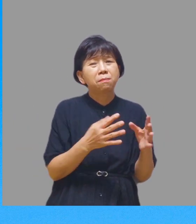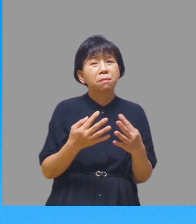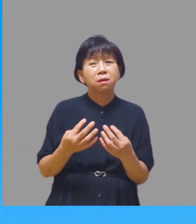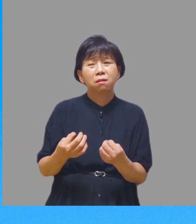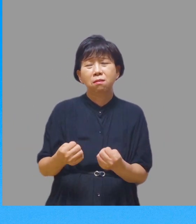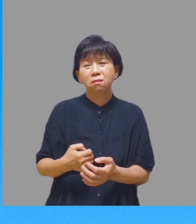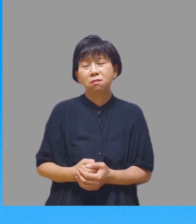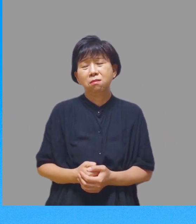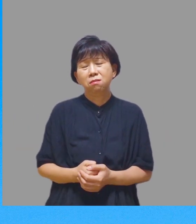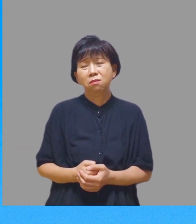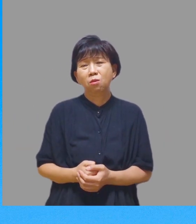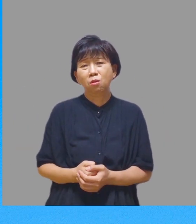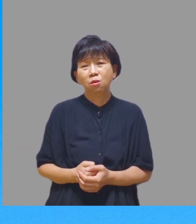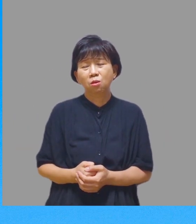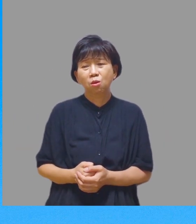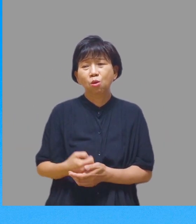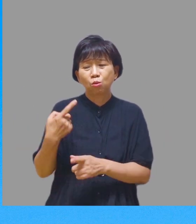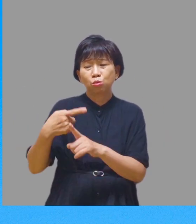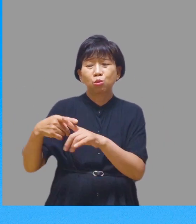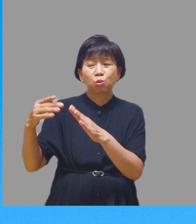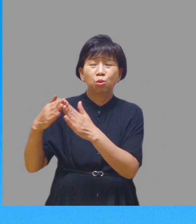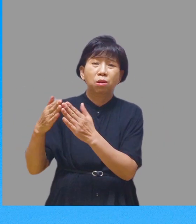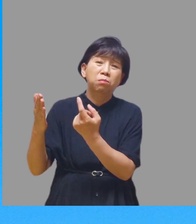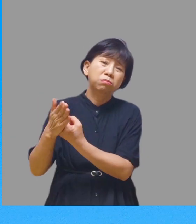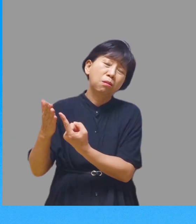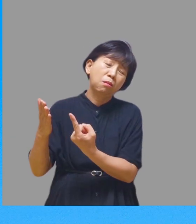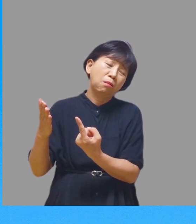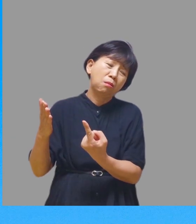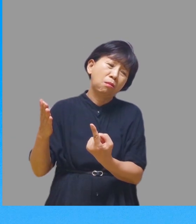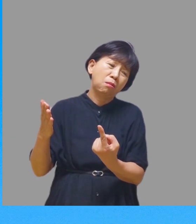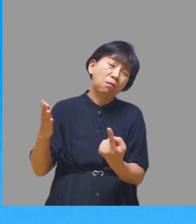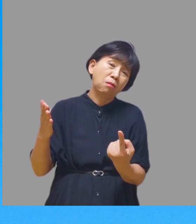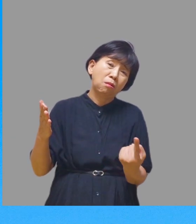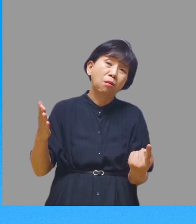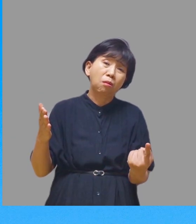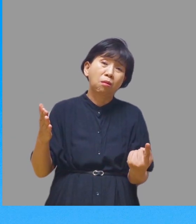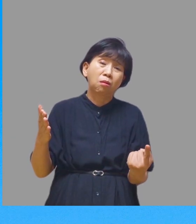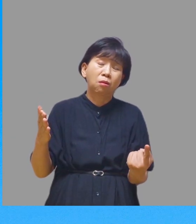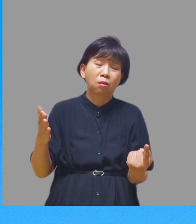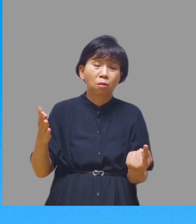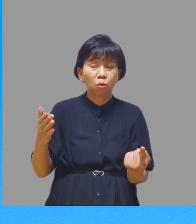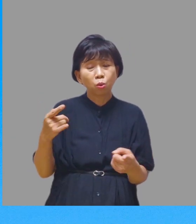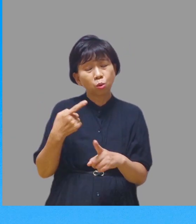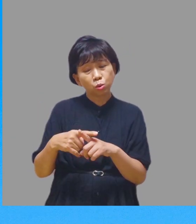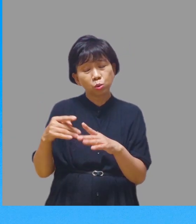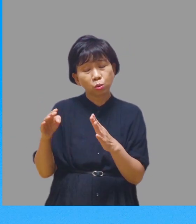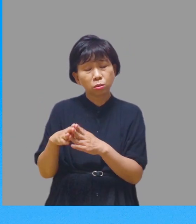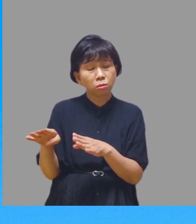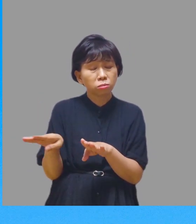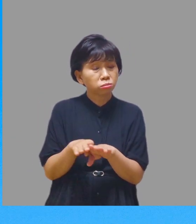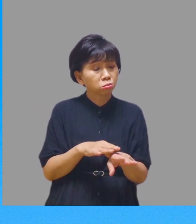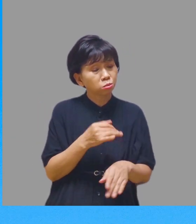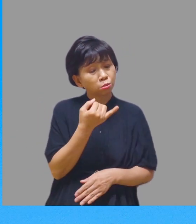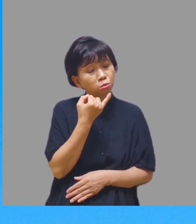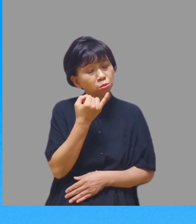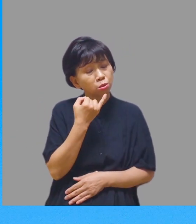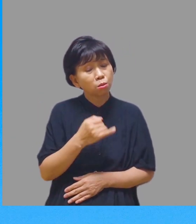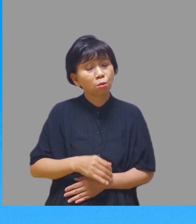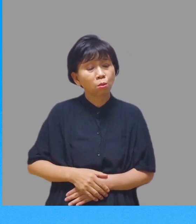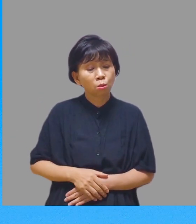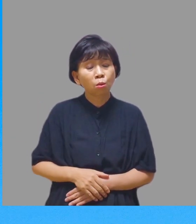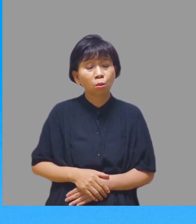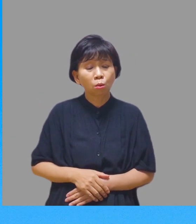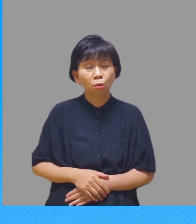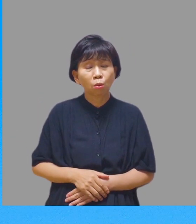마음은 있지만 교회와 멀어진 거지요. 어찌어찌해서 교회 안 나가도 별일 없더구만. 그래서 교회를 안 나가도